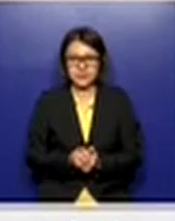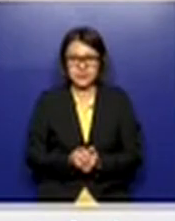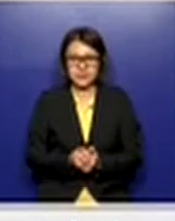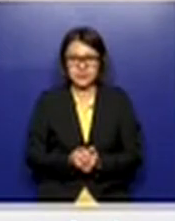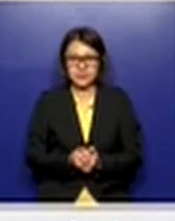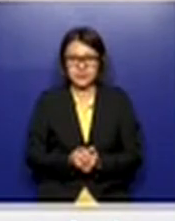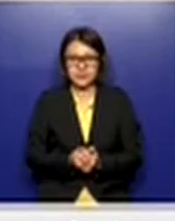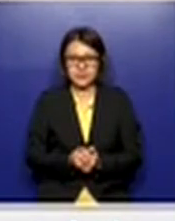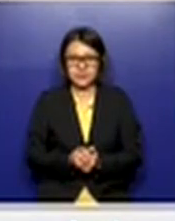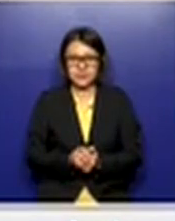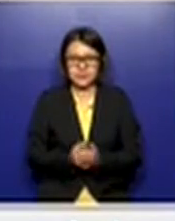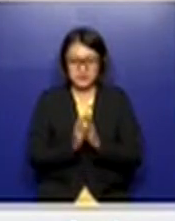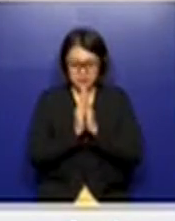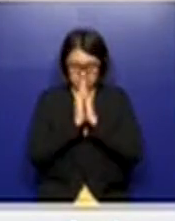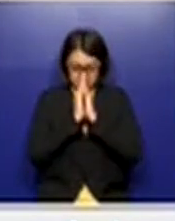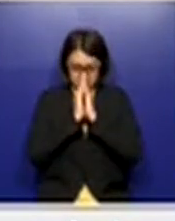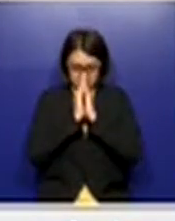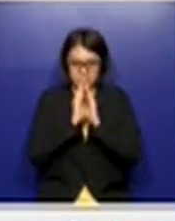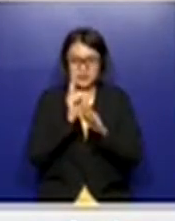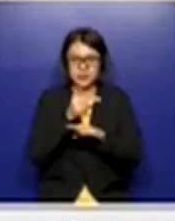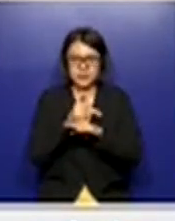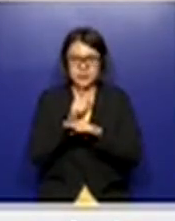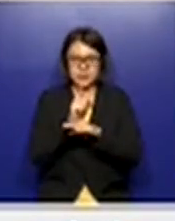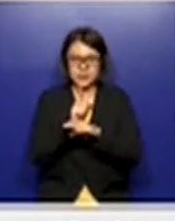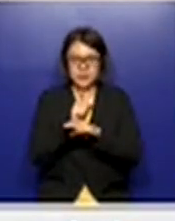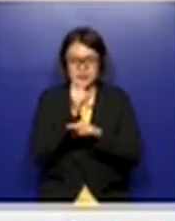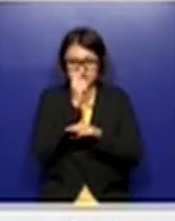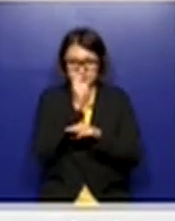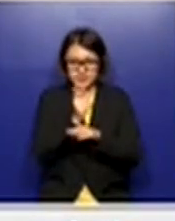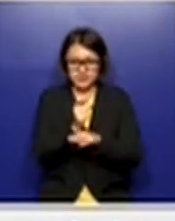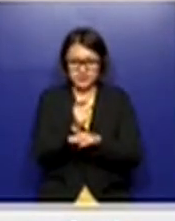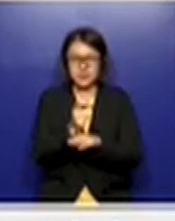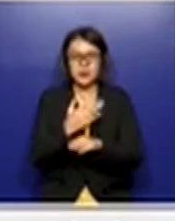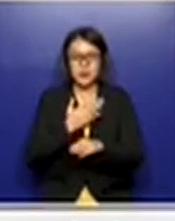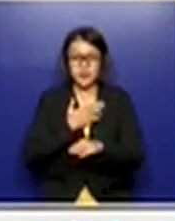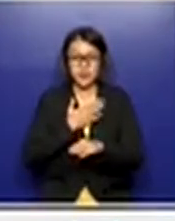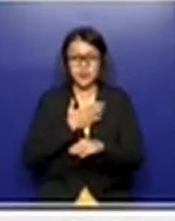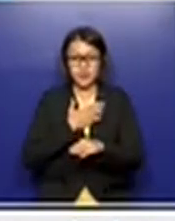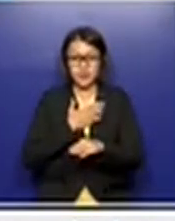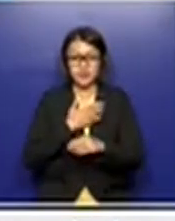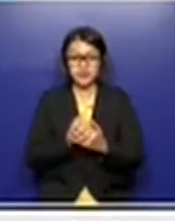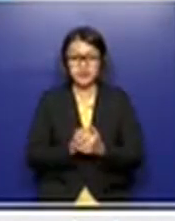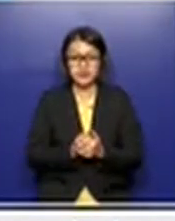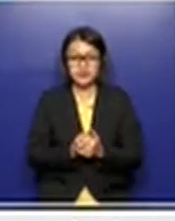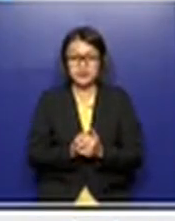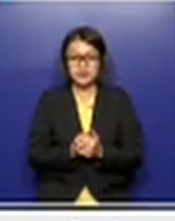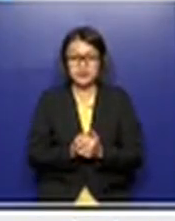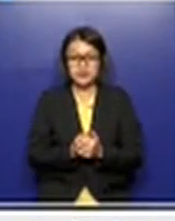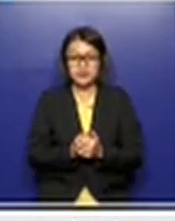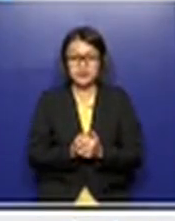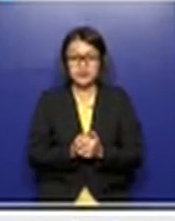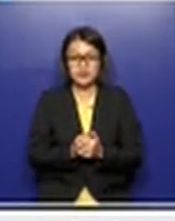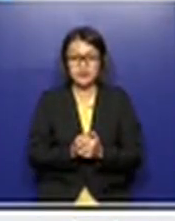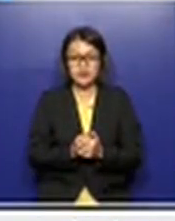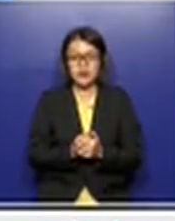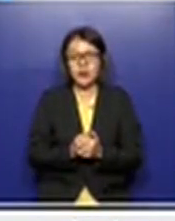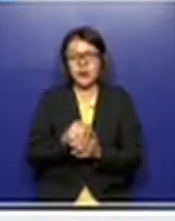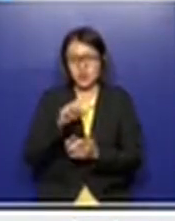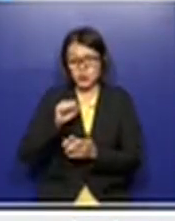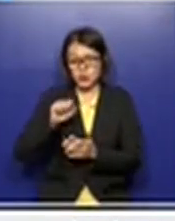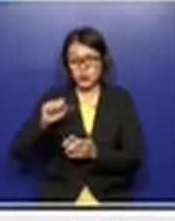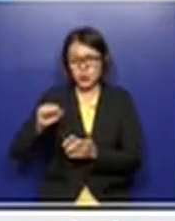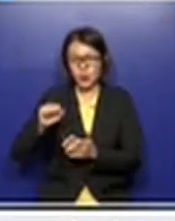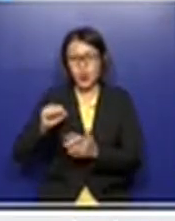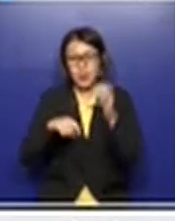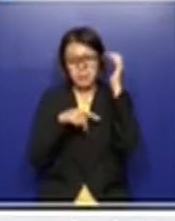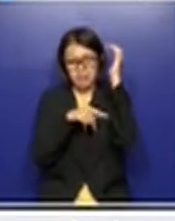ท่านประธานสภาที่เคารพกระผมนฤทธิ์คำนุรักษ์สมาชิกสภาผู้แทนราษฎรจังหวัดพัทลุงพร